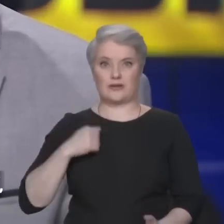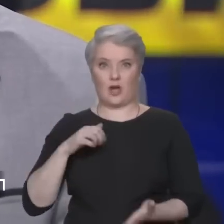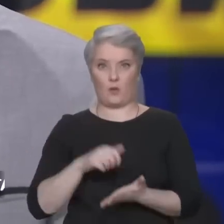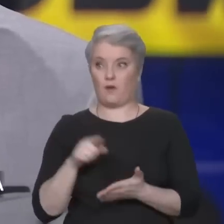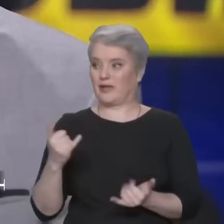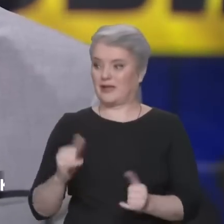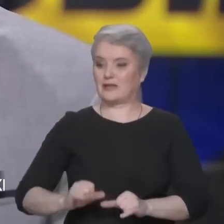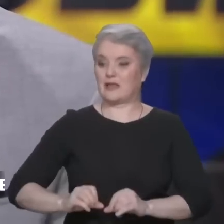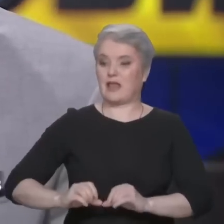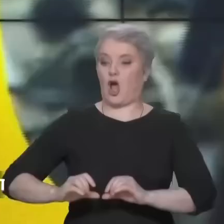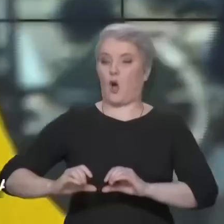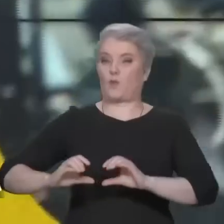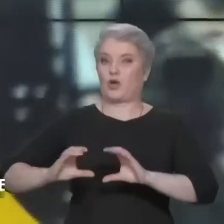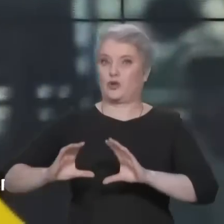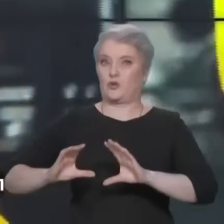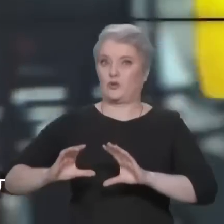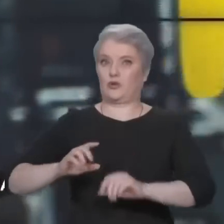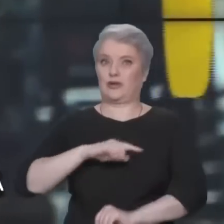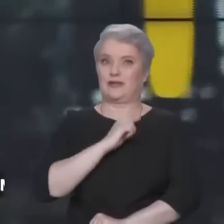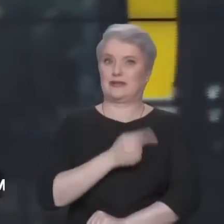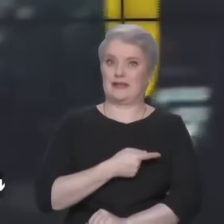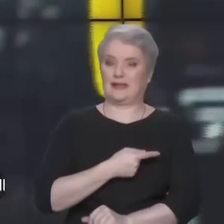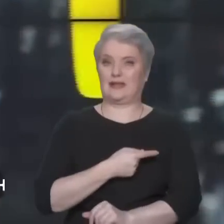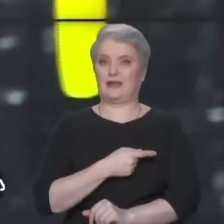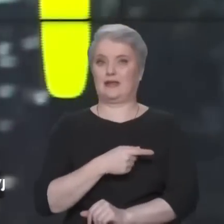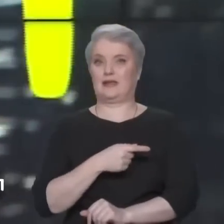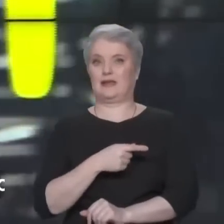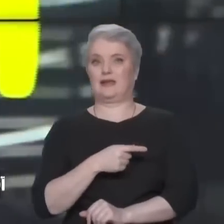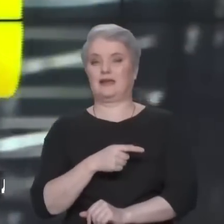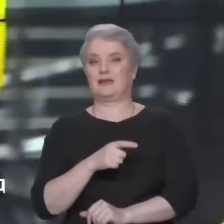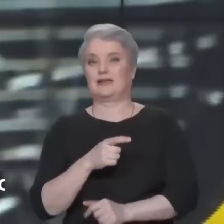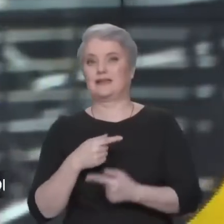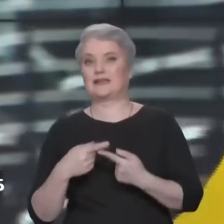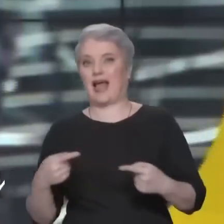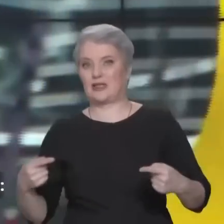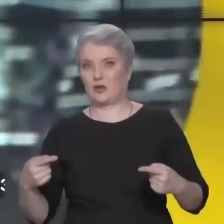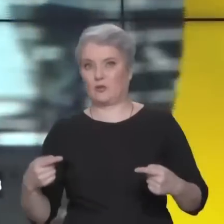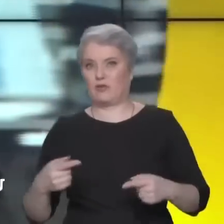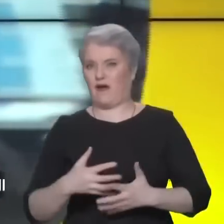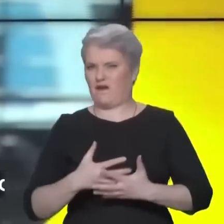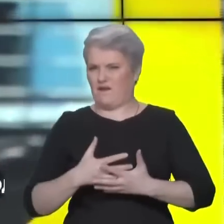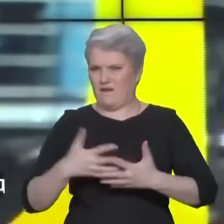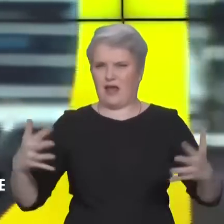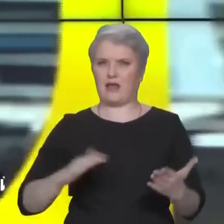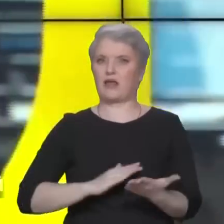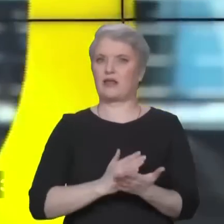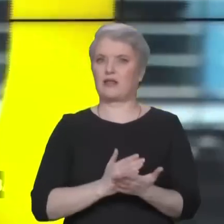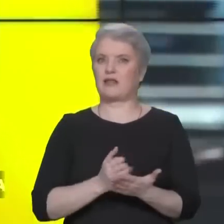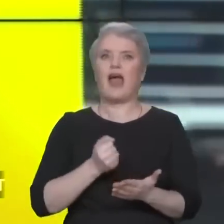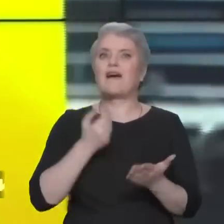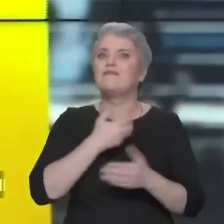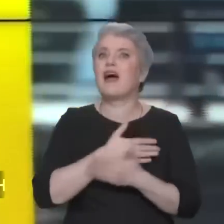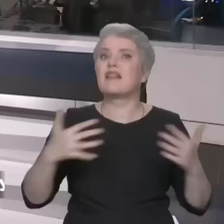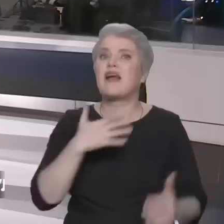засоби, велику кількість, але якість, ну, така собі, але є кількість. Тому, якщо ми маємо,